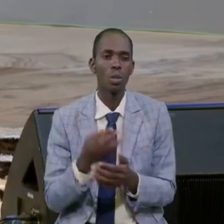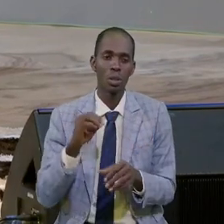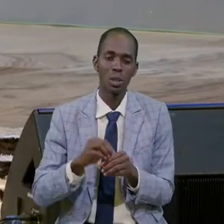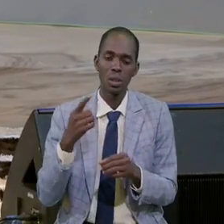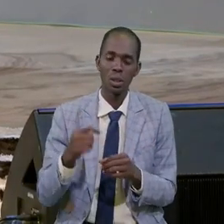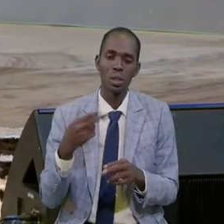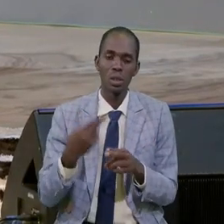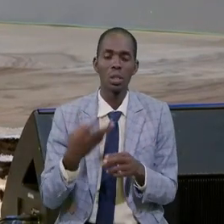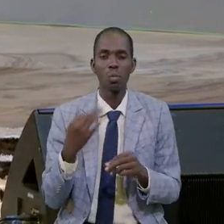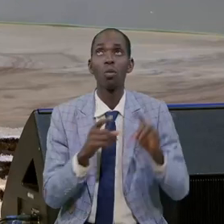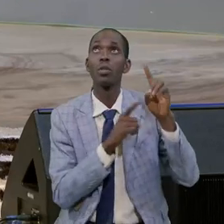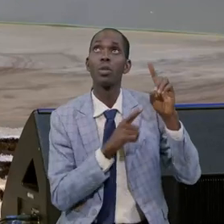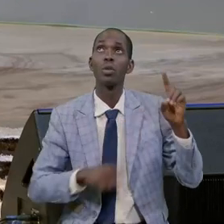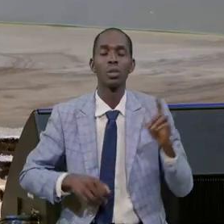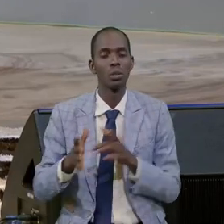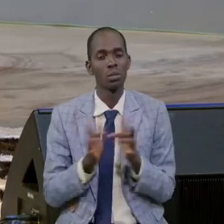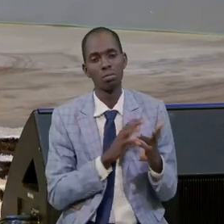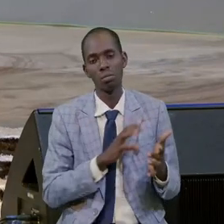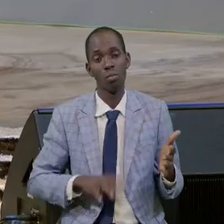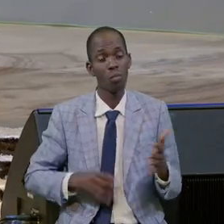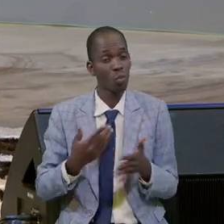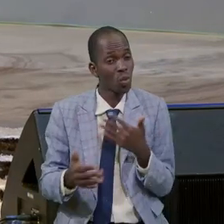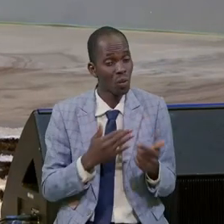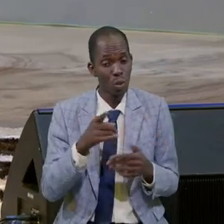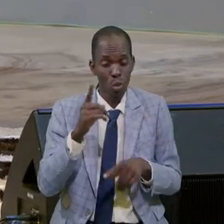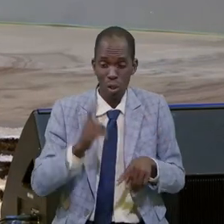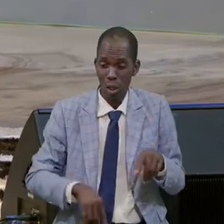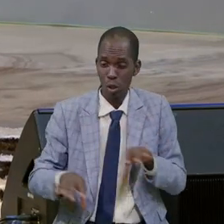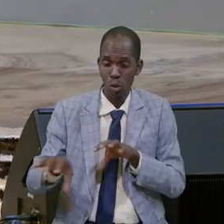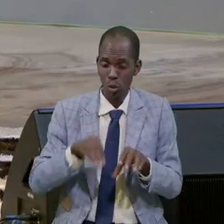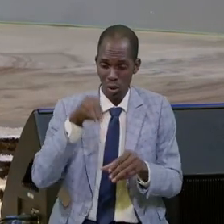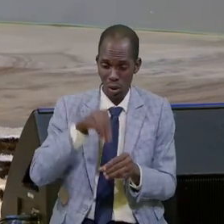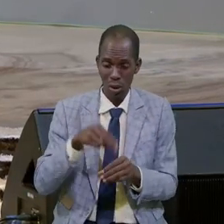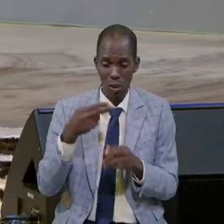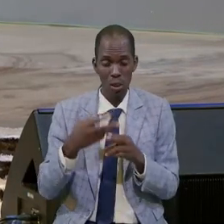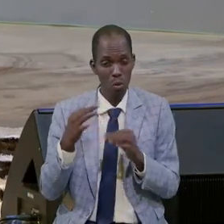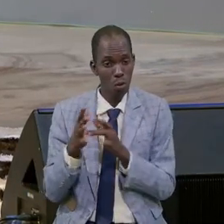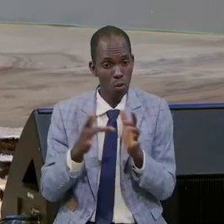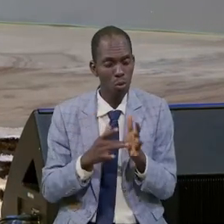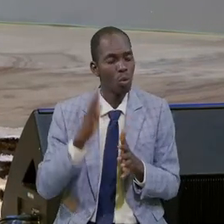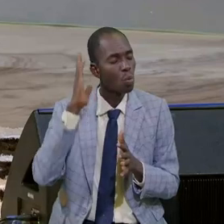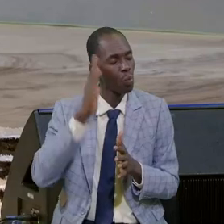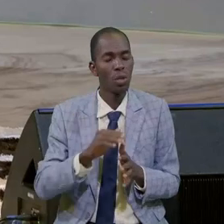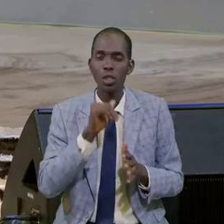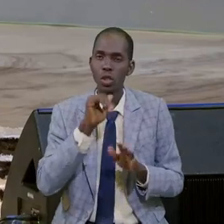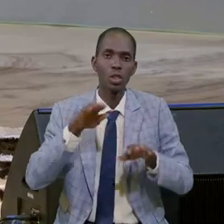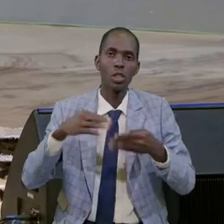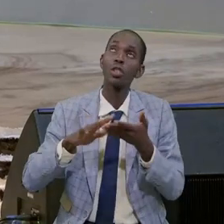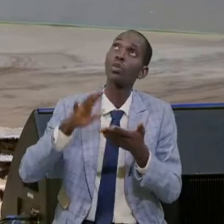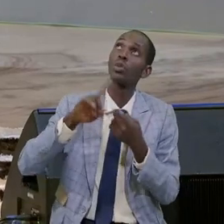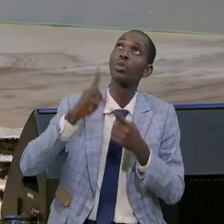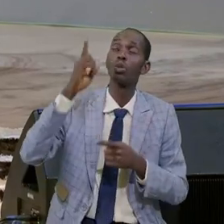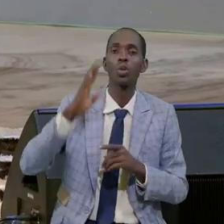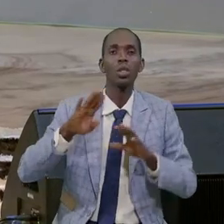Jésus, quelque chose que vous ne pouvez pas faire, au nom du Seigneur Jésus, alors ne va pas glorifier Dieu,